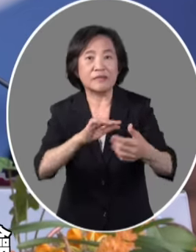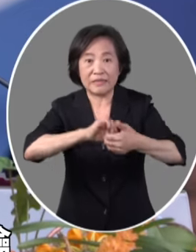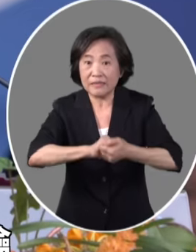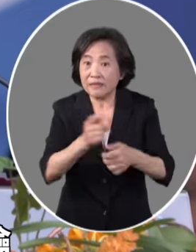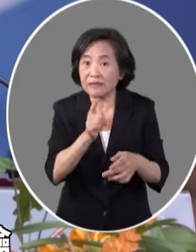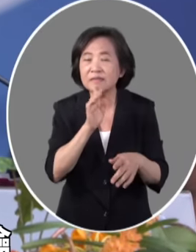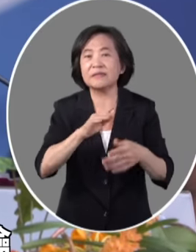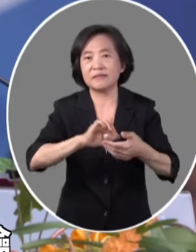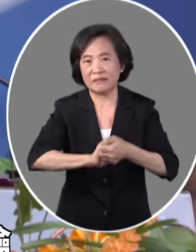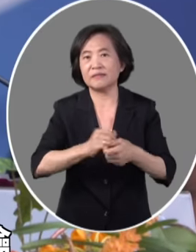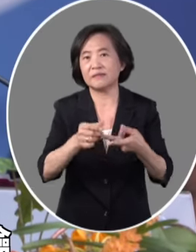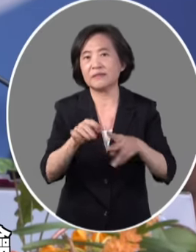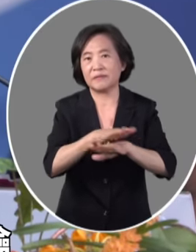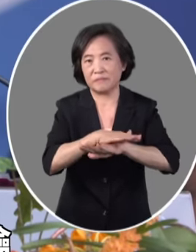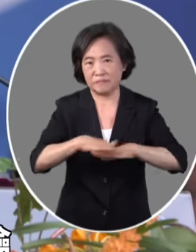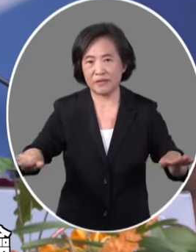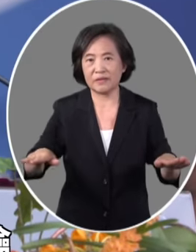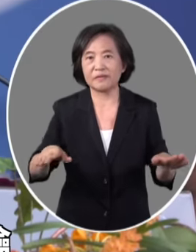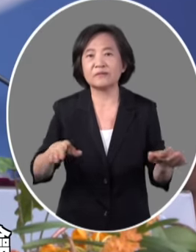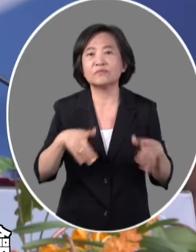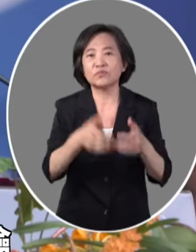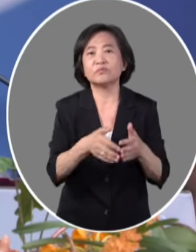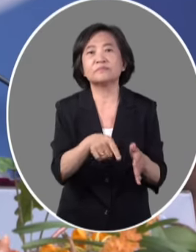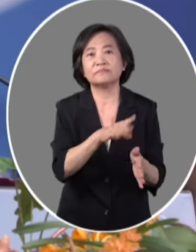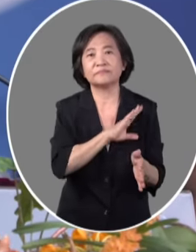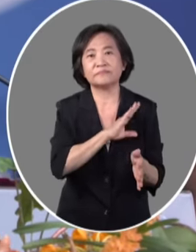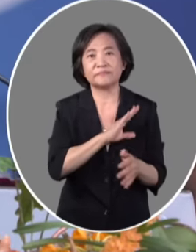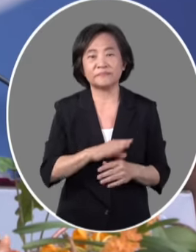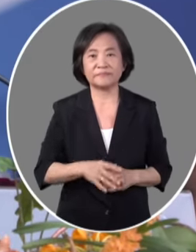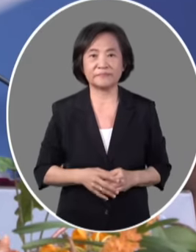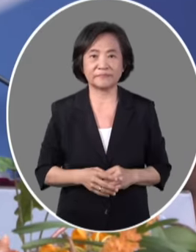和平的关键之要。